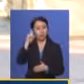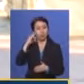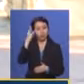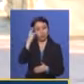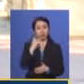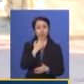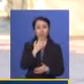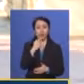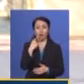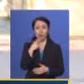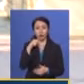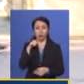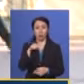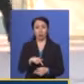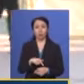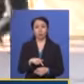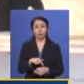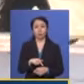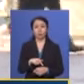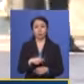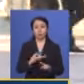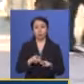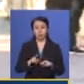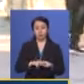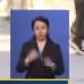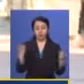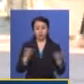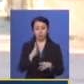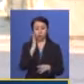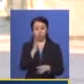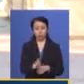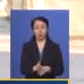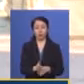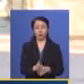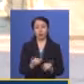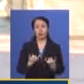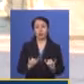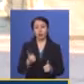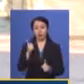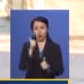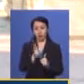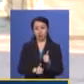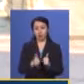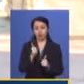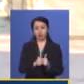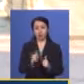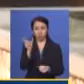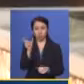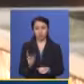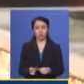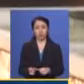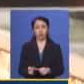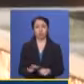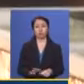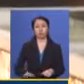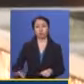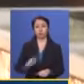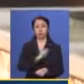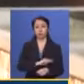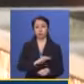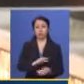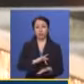язык, говорить на нем. Это пригодится в будущем для каждого человека. В области